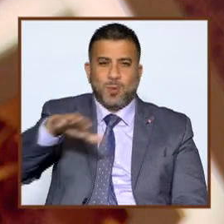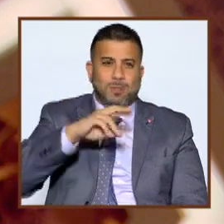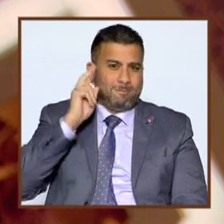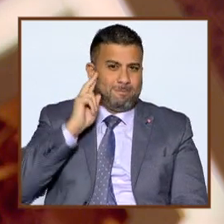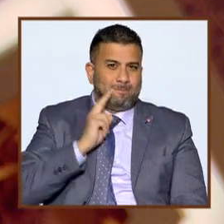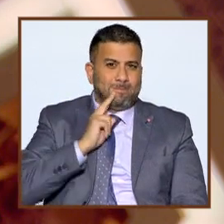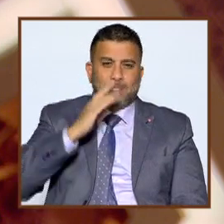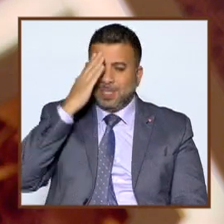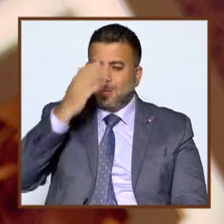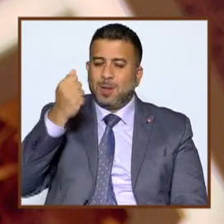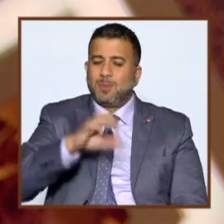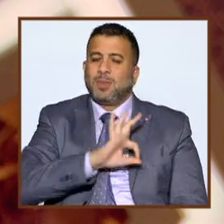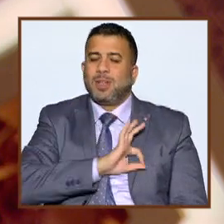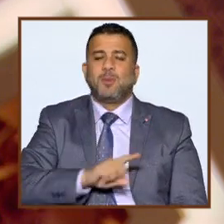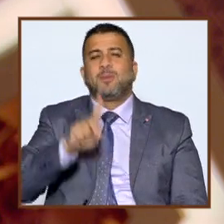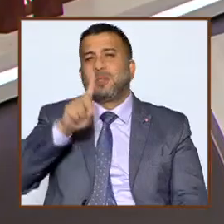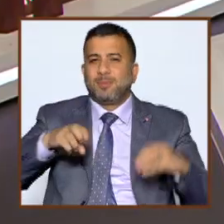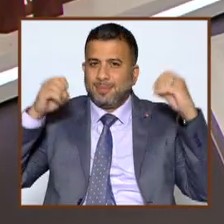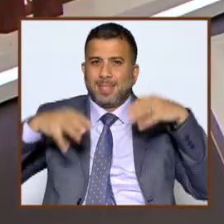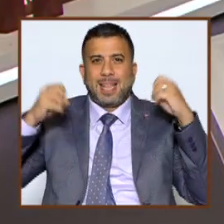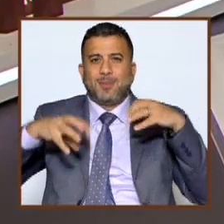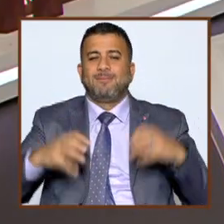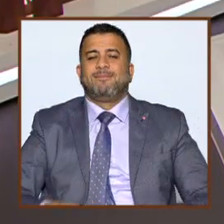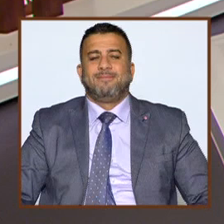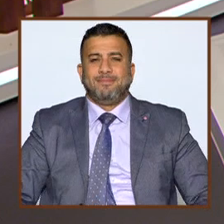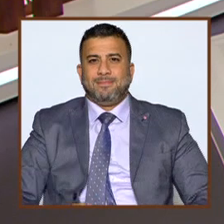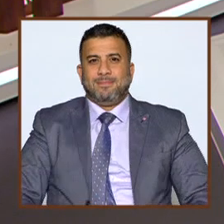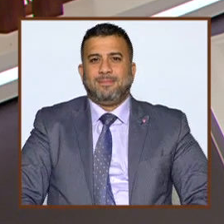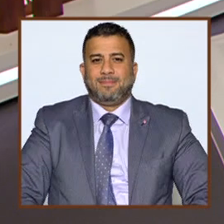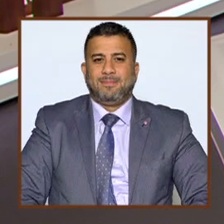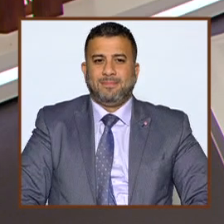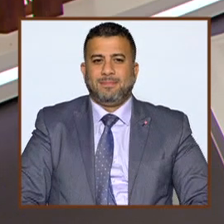فانتظرني وانتظرونا جميعا غدا بحول الله. والسلام عليكم ورحمة الله وبركاته.